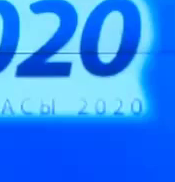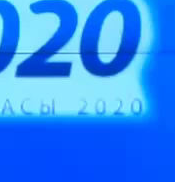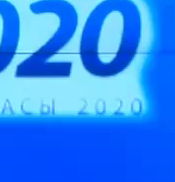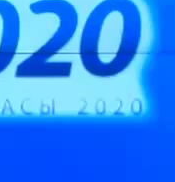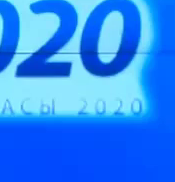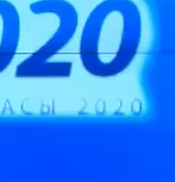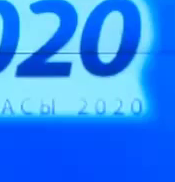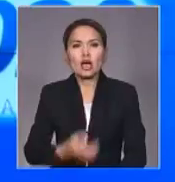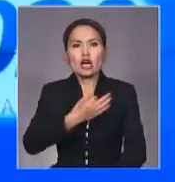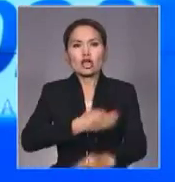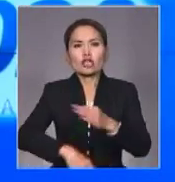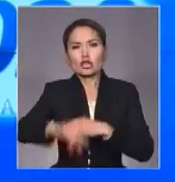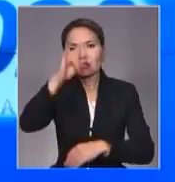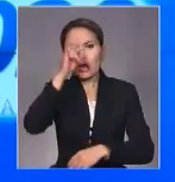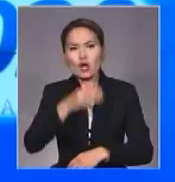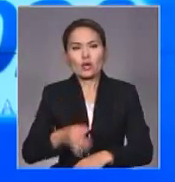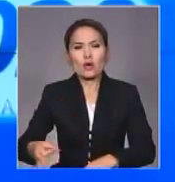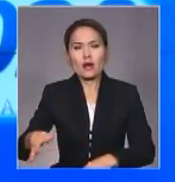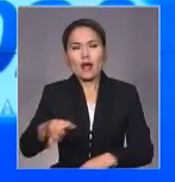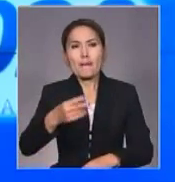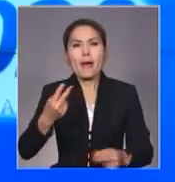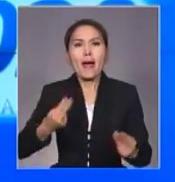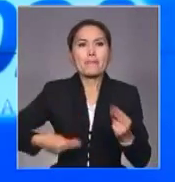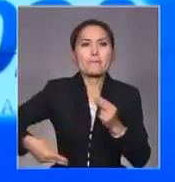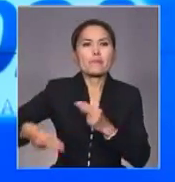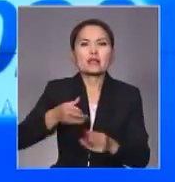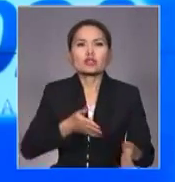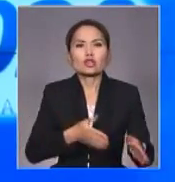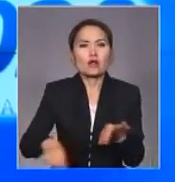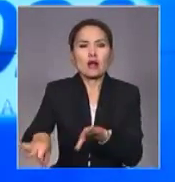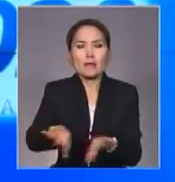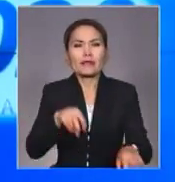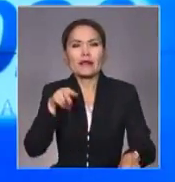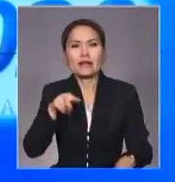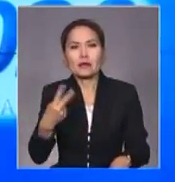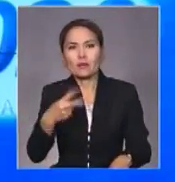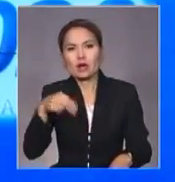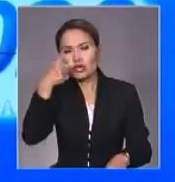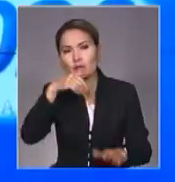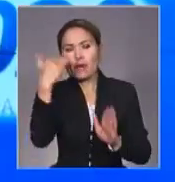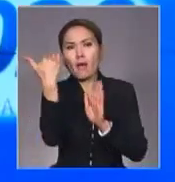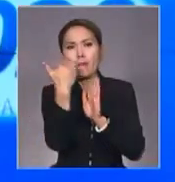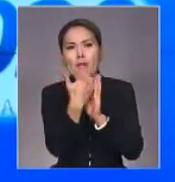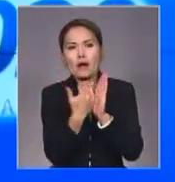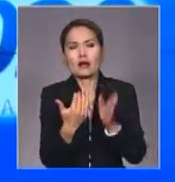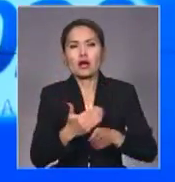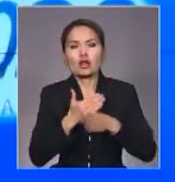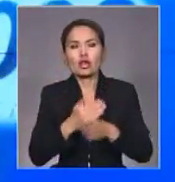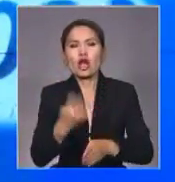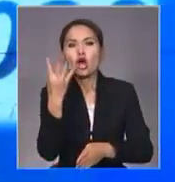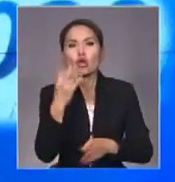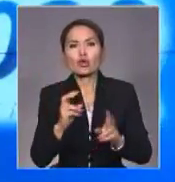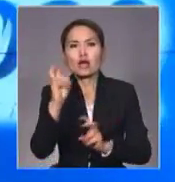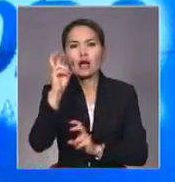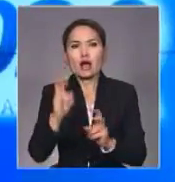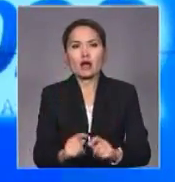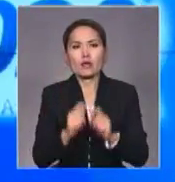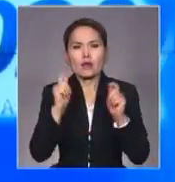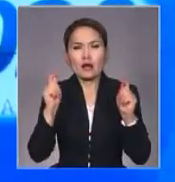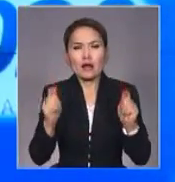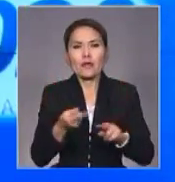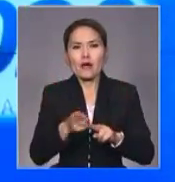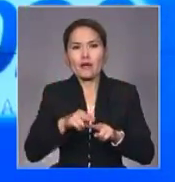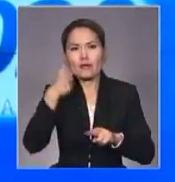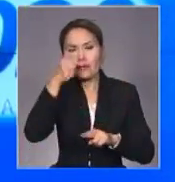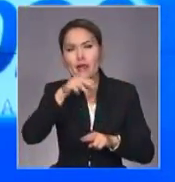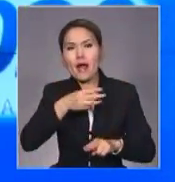Ел жаңалықтары. Шығыс Қазақстан облысында бизнестің жол картасы 2020 бағдарламасының шапағатын 400-ге жуық кәсіпорын көріп отыр. Биыл мамыр